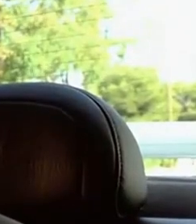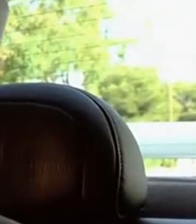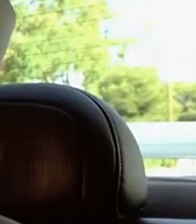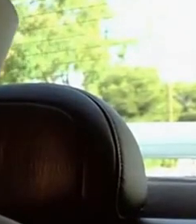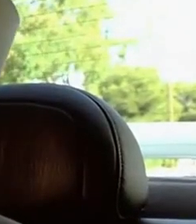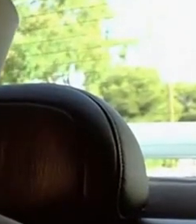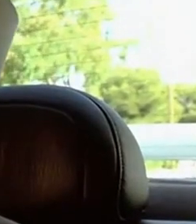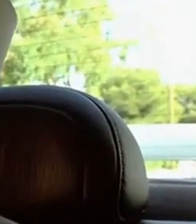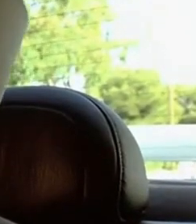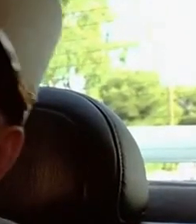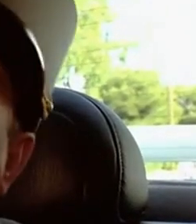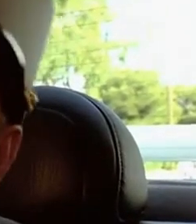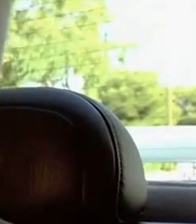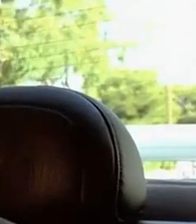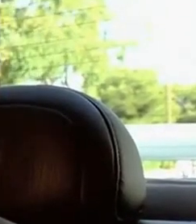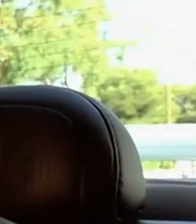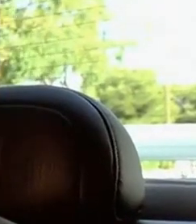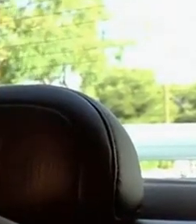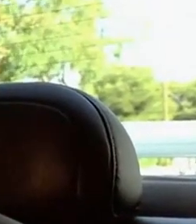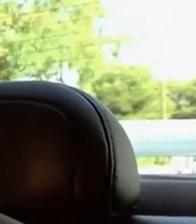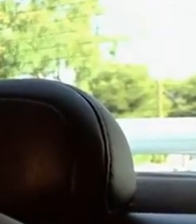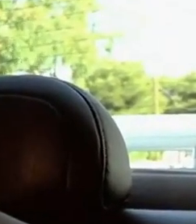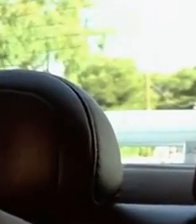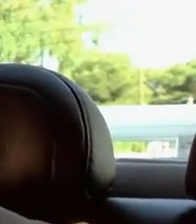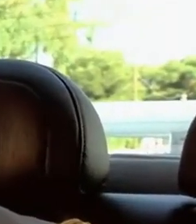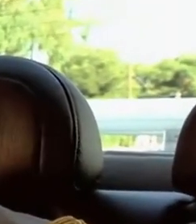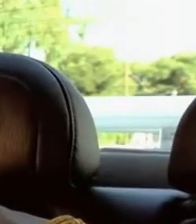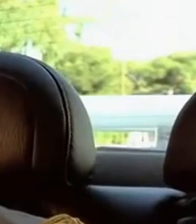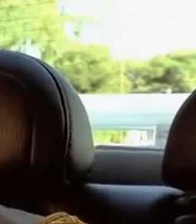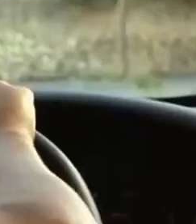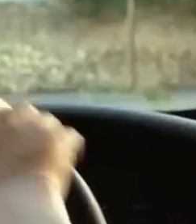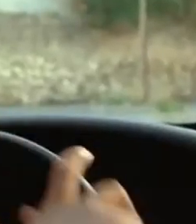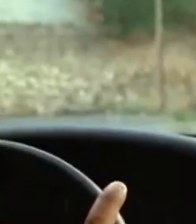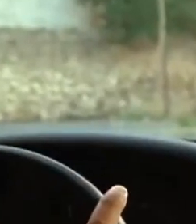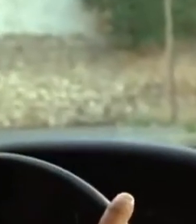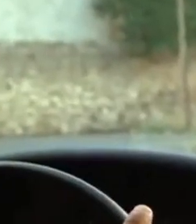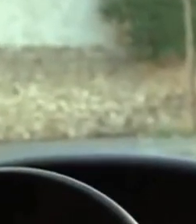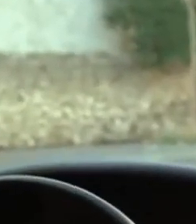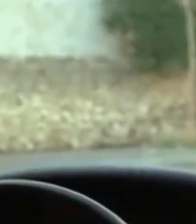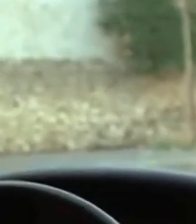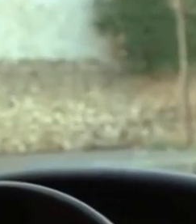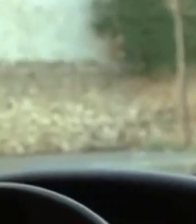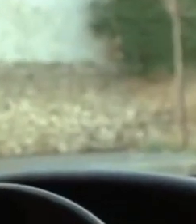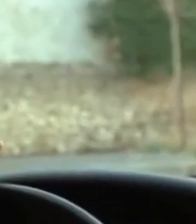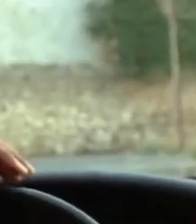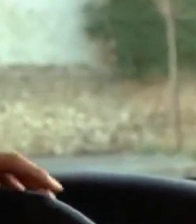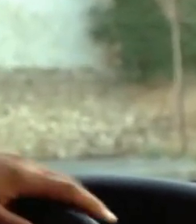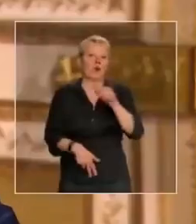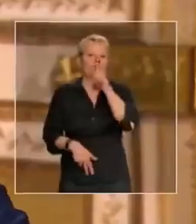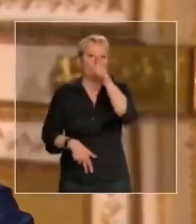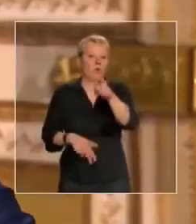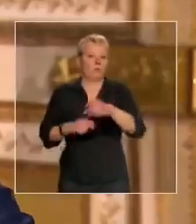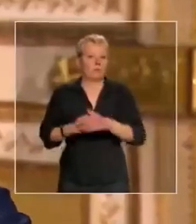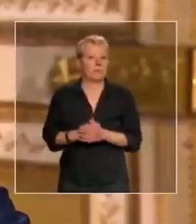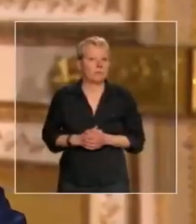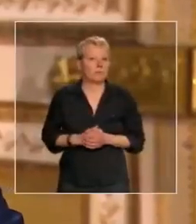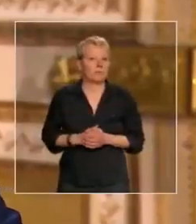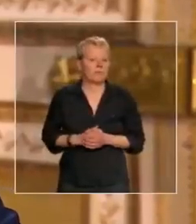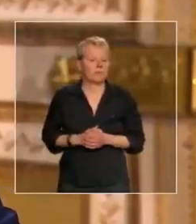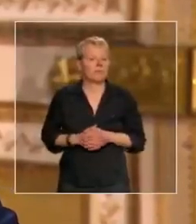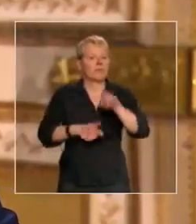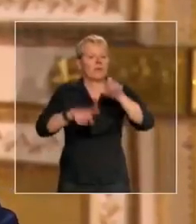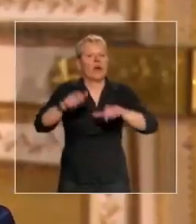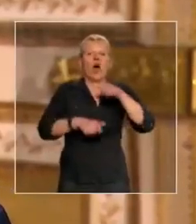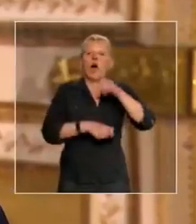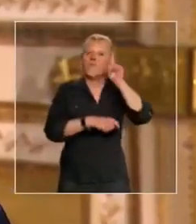Et ta ceinture, papa, s'il te plaît. Oh. Et c'est ça, votre ambulance ? Ah non, mon général, ça, c'est un taxi. Les Françaises